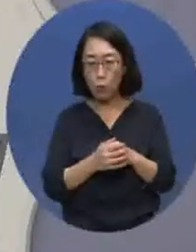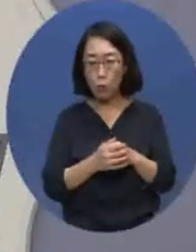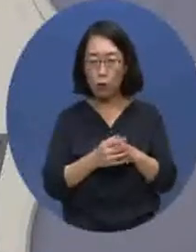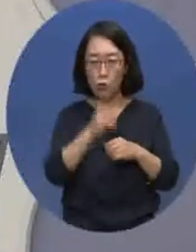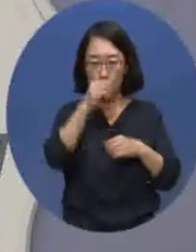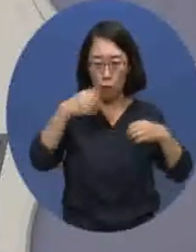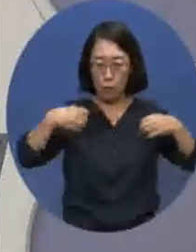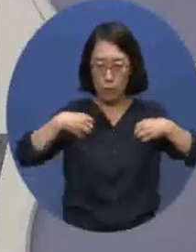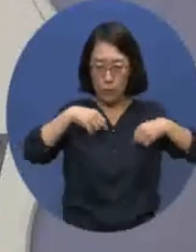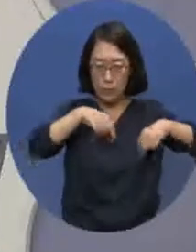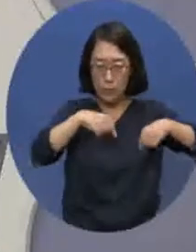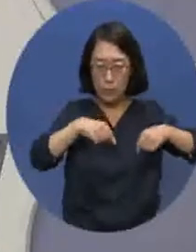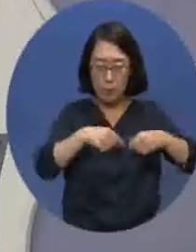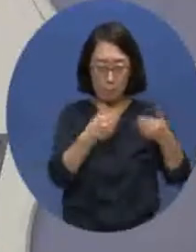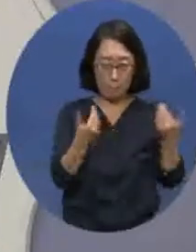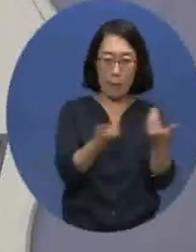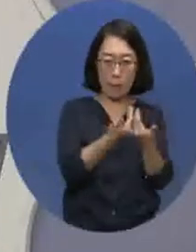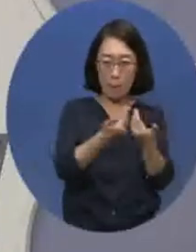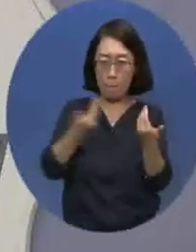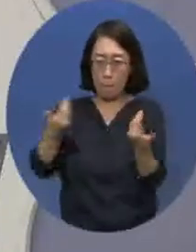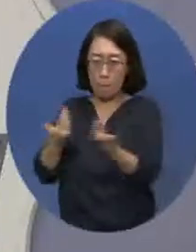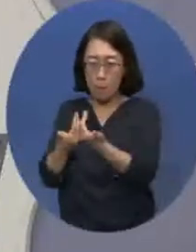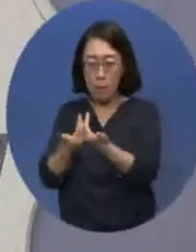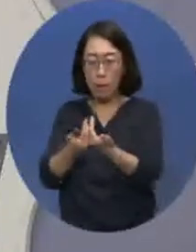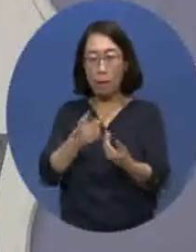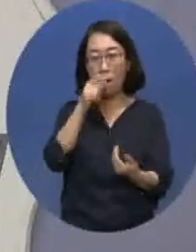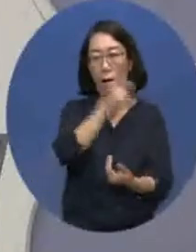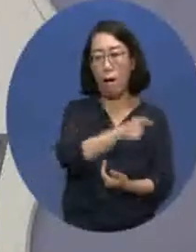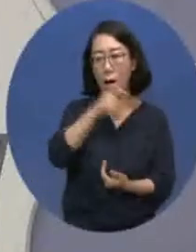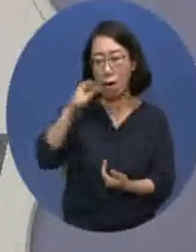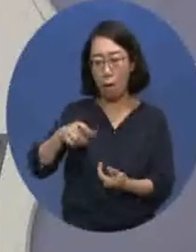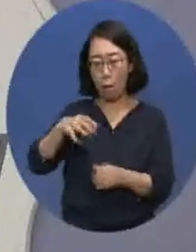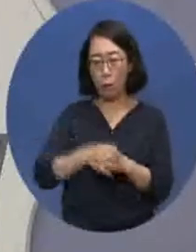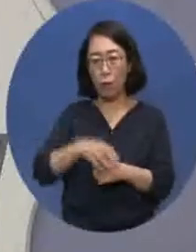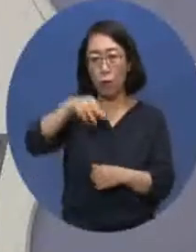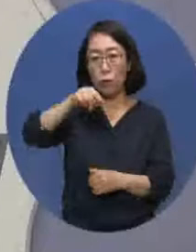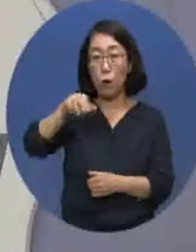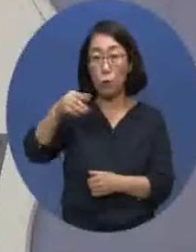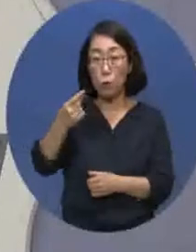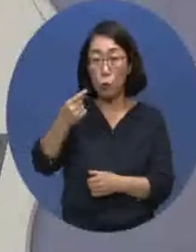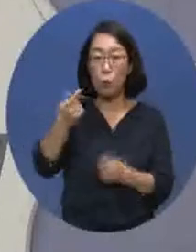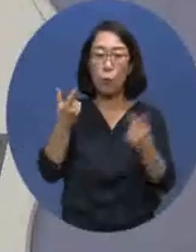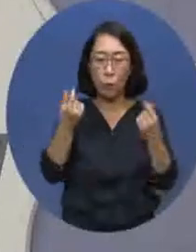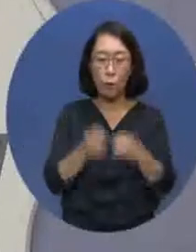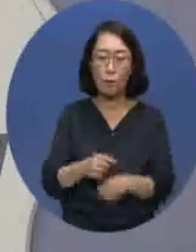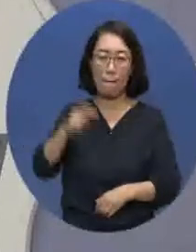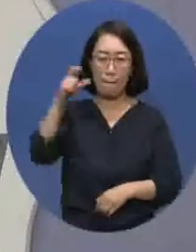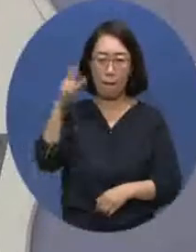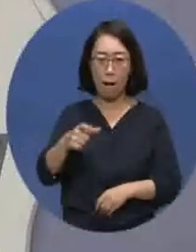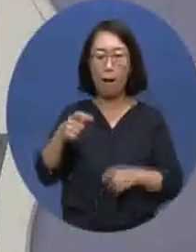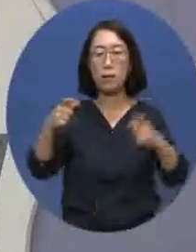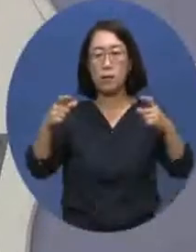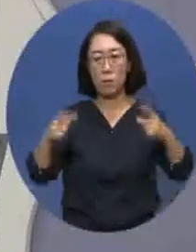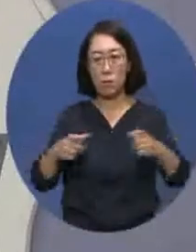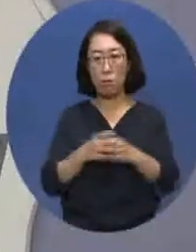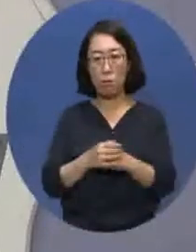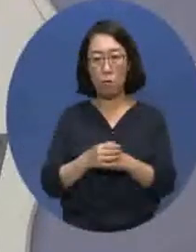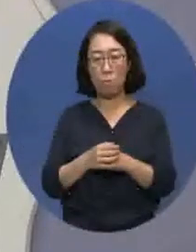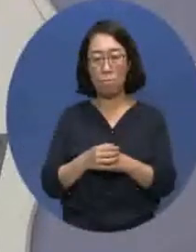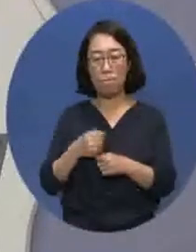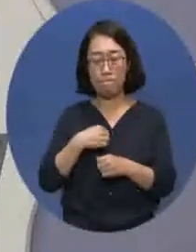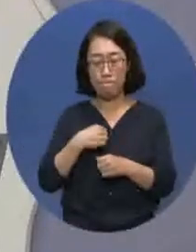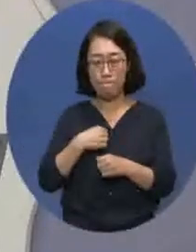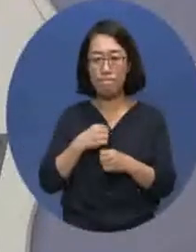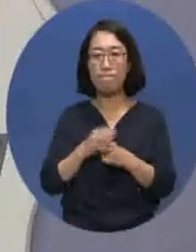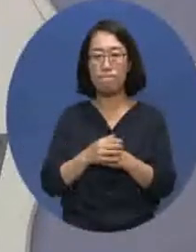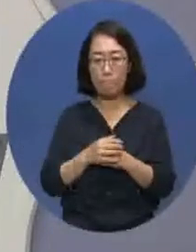을 극렬하게 드러내는 지역이죠 이 서초 도 마찬가지입니다 그래서 그렇게 극렬하게 자기의 정치색을